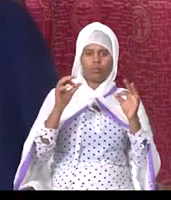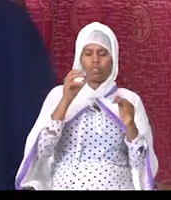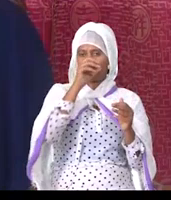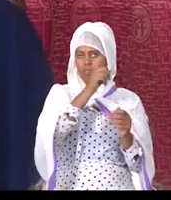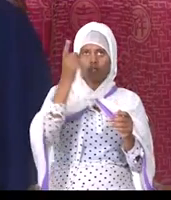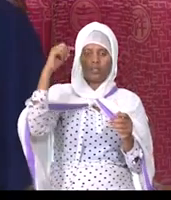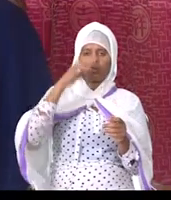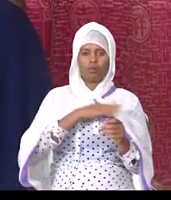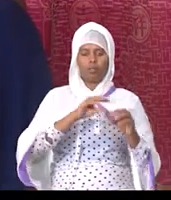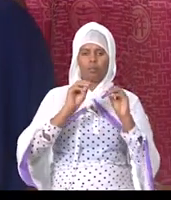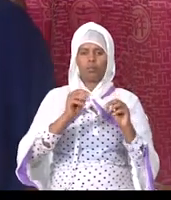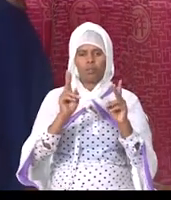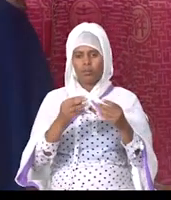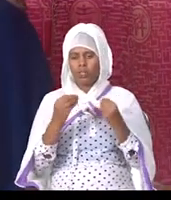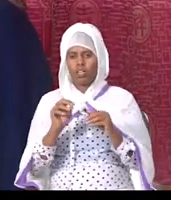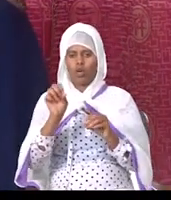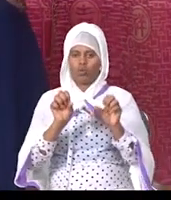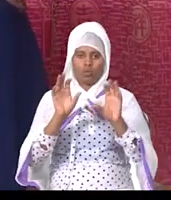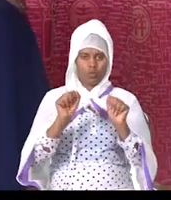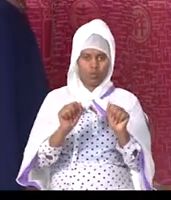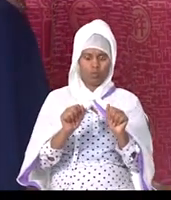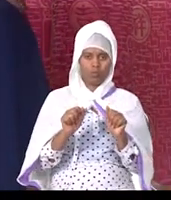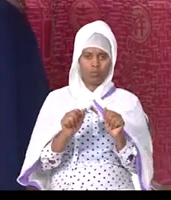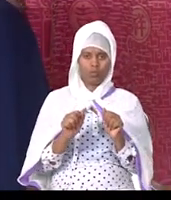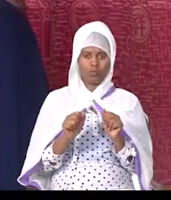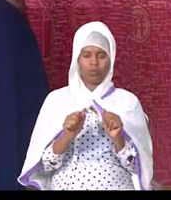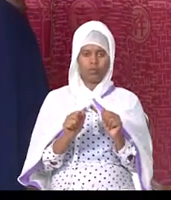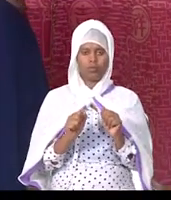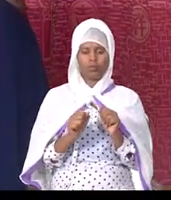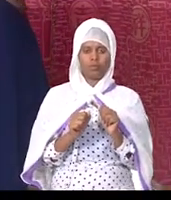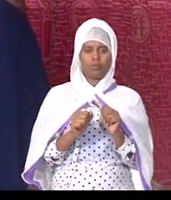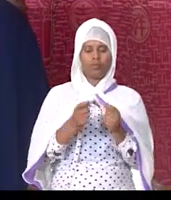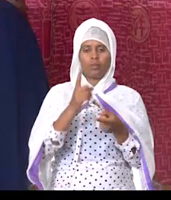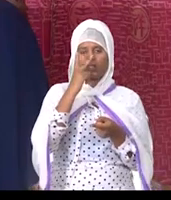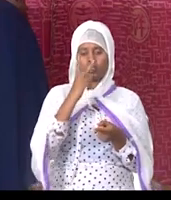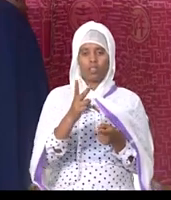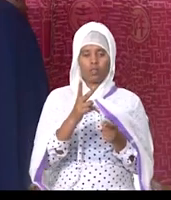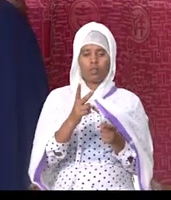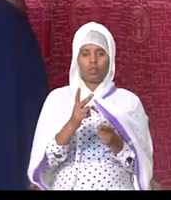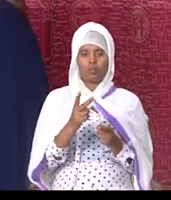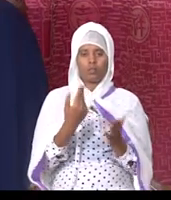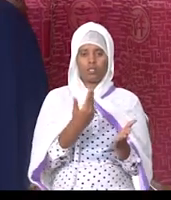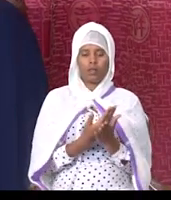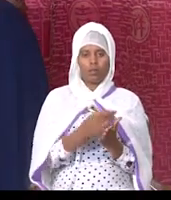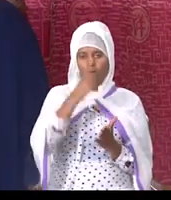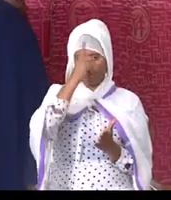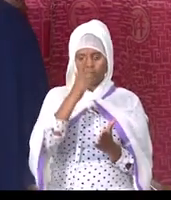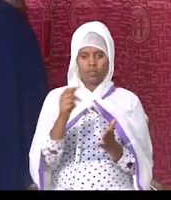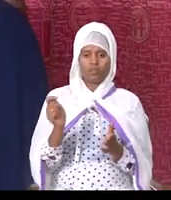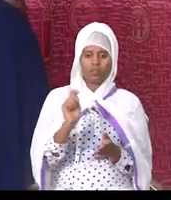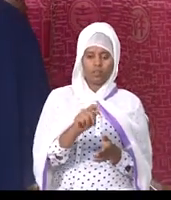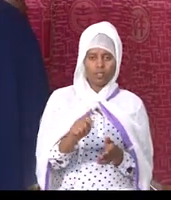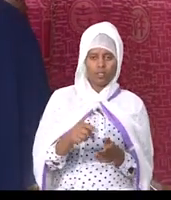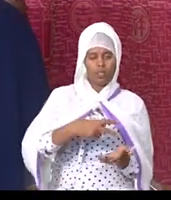ዝረቆቆም ምስጢር ንክርስቶስ ኣምላኽና መምህር ዝያዳ እንታይ እያ ኢሎም ማለት እዩ። ዕራፍ 13 ወንጀለ ማቴዎስ ተዳ ተመልኪትና ብዛዕባ ምስላ